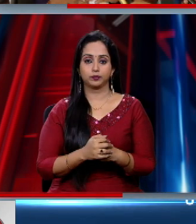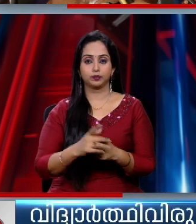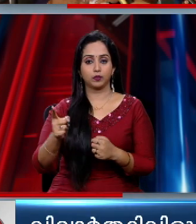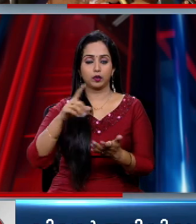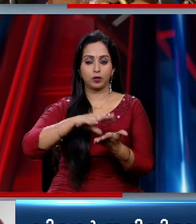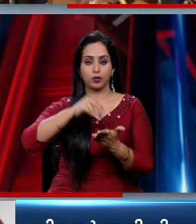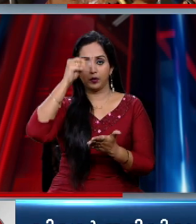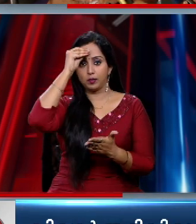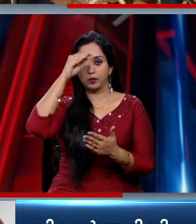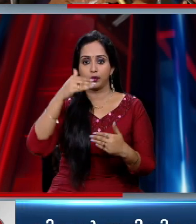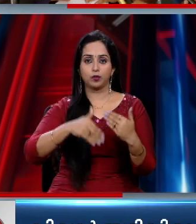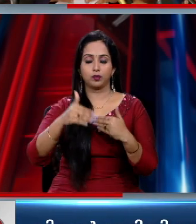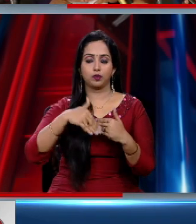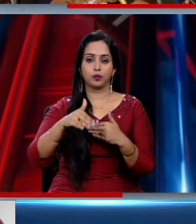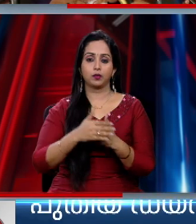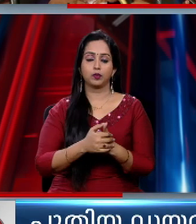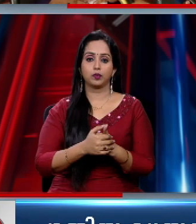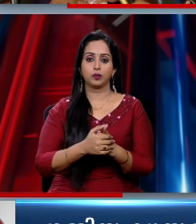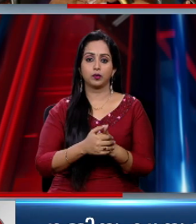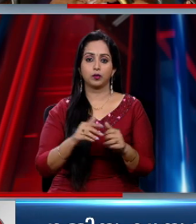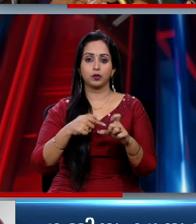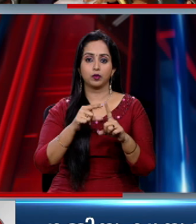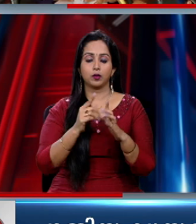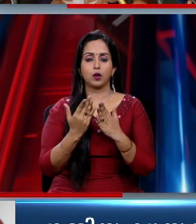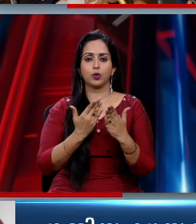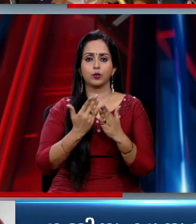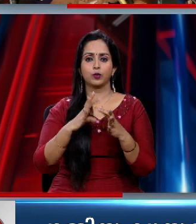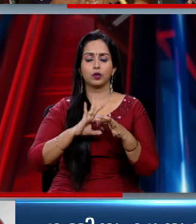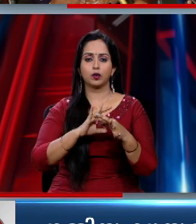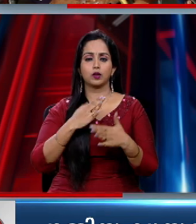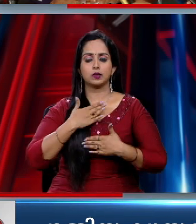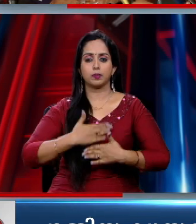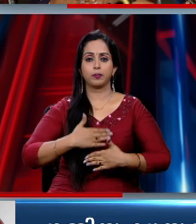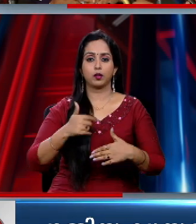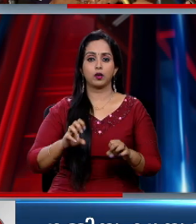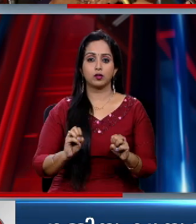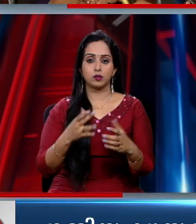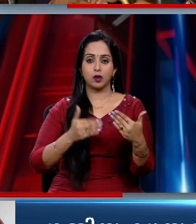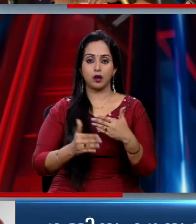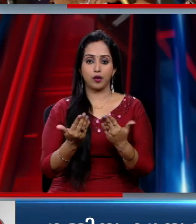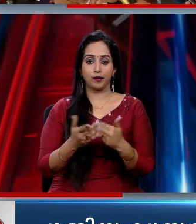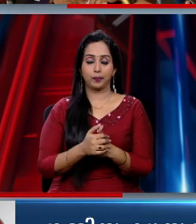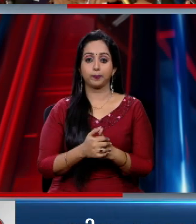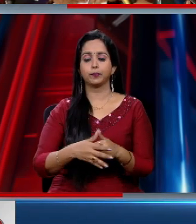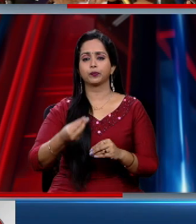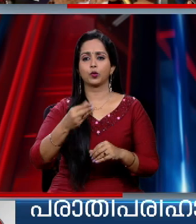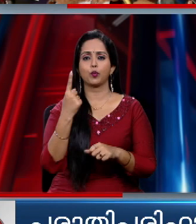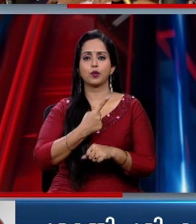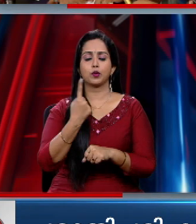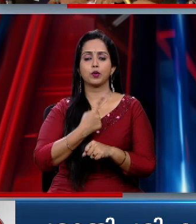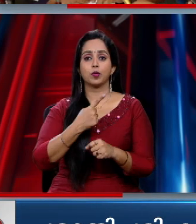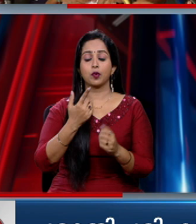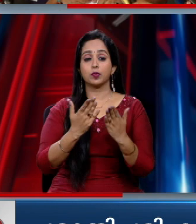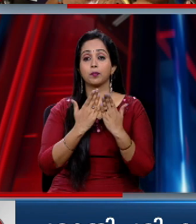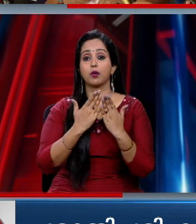തുടരട്ടെ സുഹൃത്ത്, അക്കാദമികമായ കാര്യങ്ങൾ ശാന്തമായിട്ട് ഇനി ആരംഭിക്കട്ടെ. കുറേ ദിവസം പഠനം